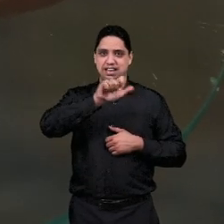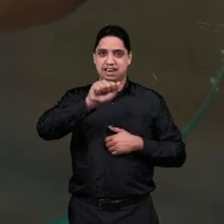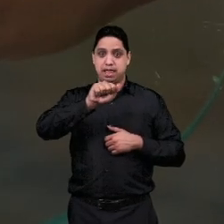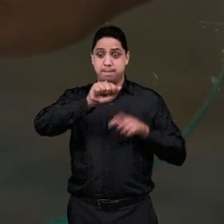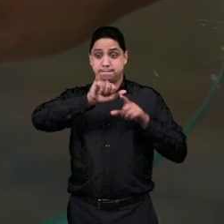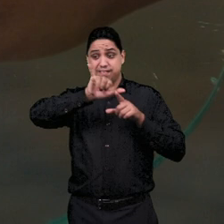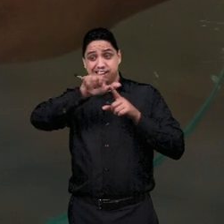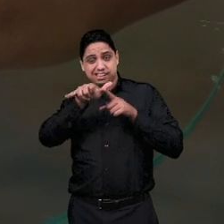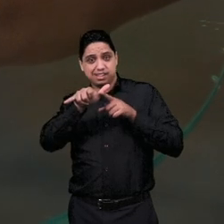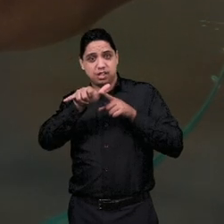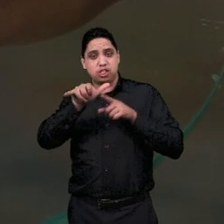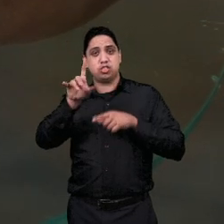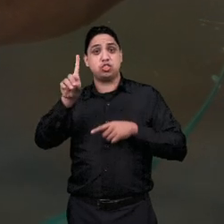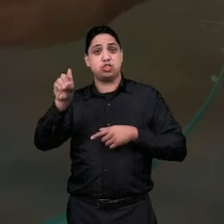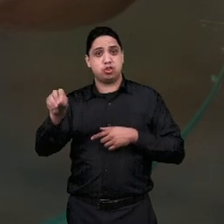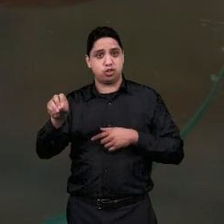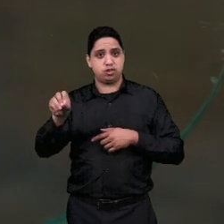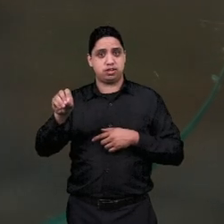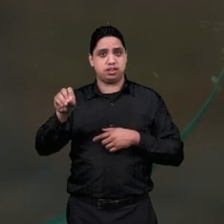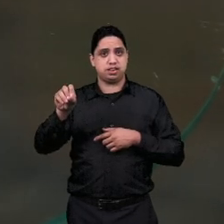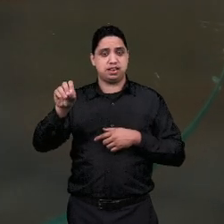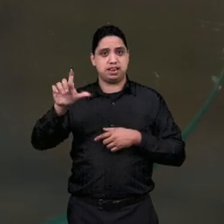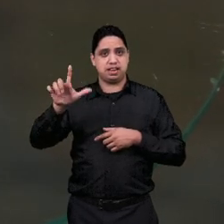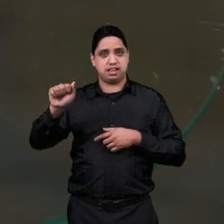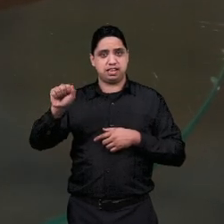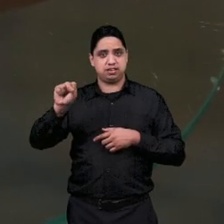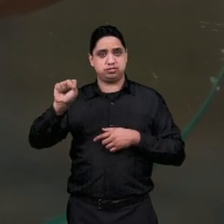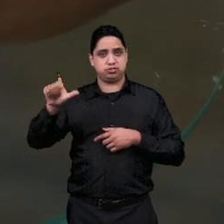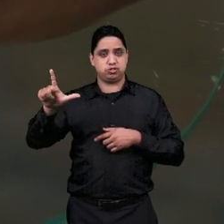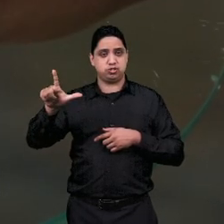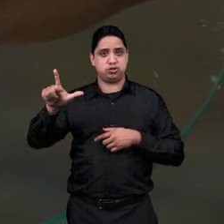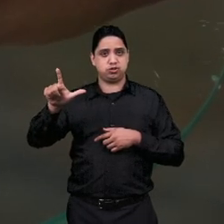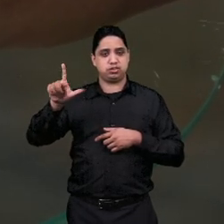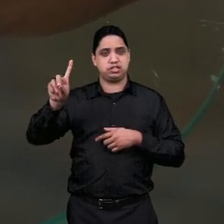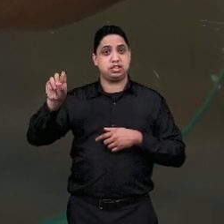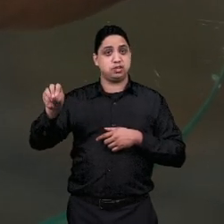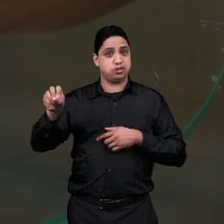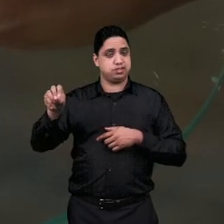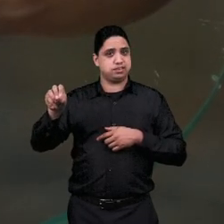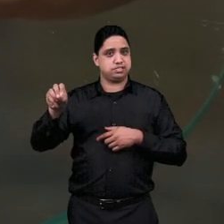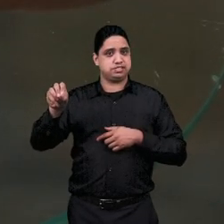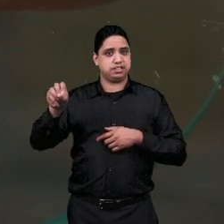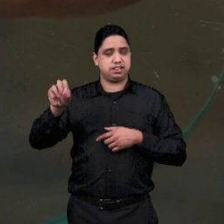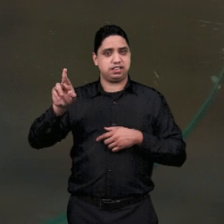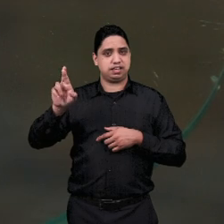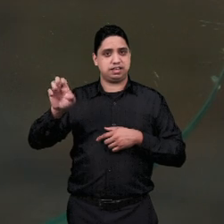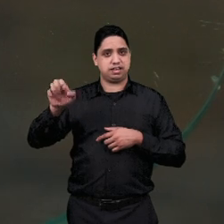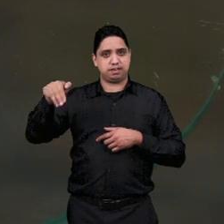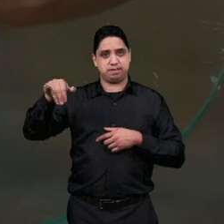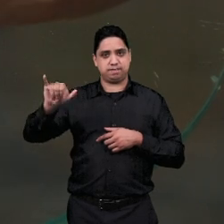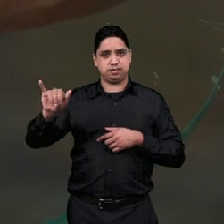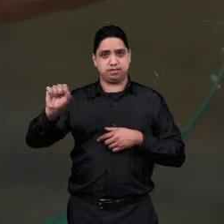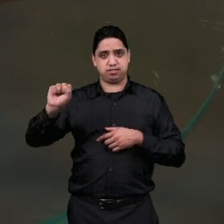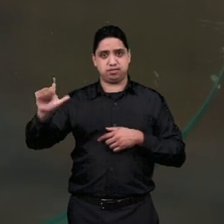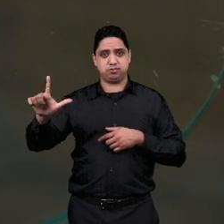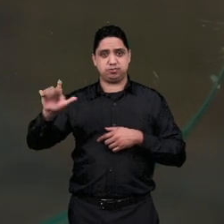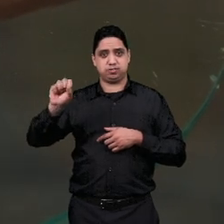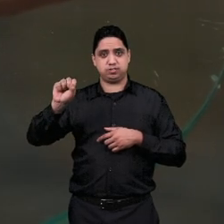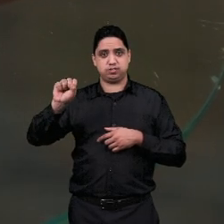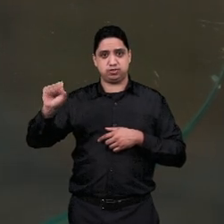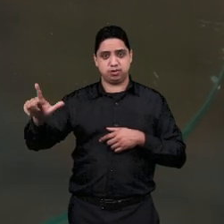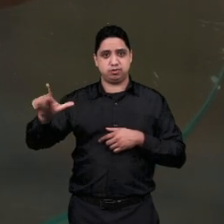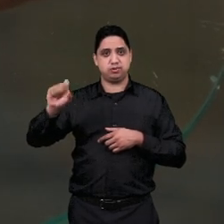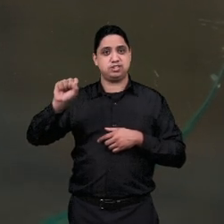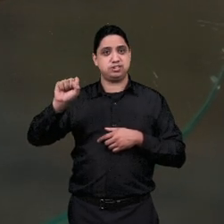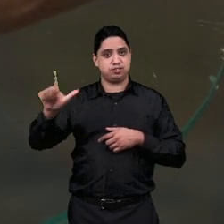Si. Do, Ré, Mi, Sol, Sol, Sol, Sol,